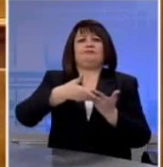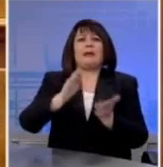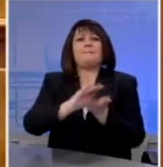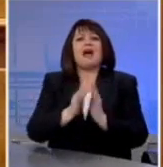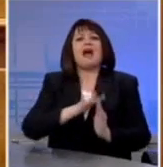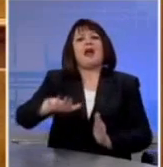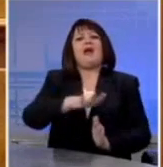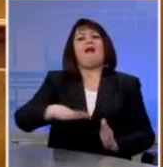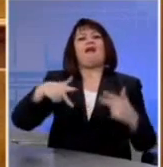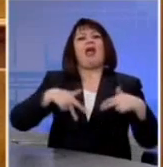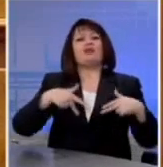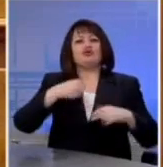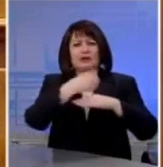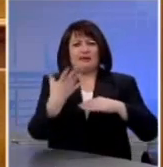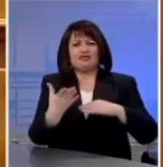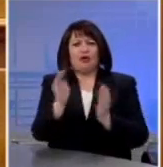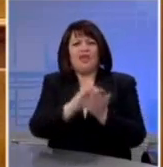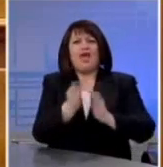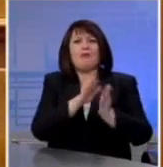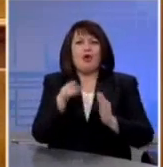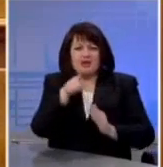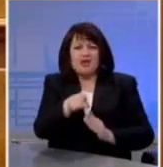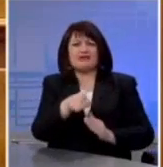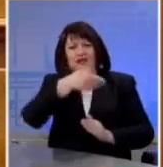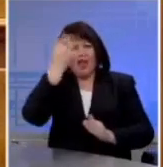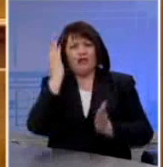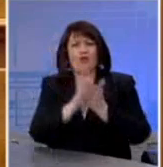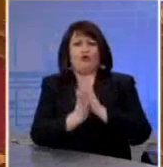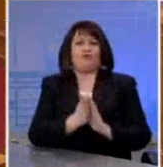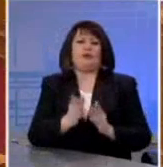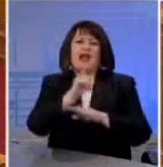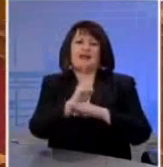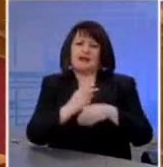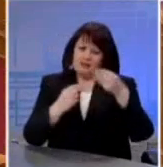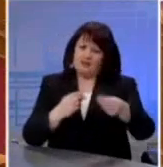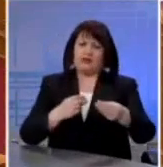έθισε όλα αυτά τα χρόνια η διαπλοκή. Το καταθέτω και αυτό στη Βουλή.